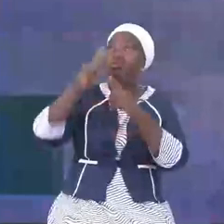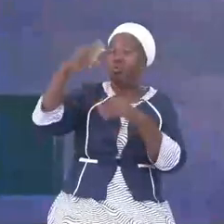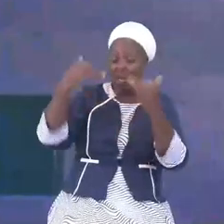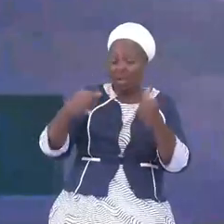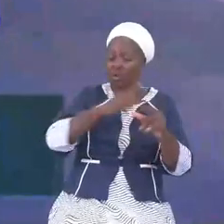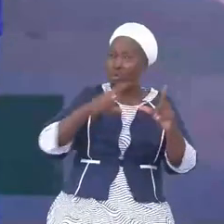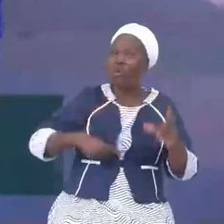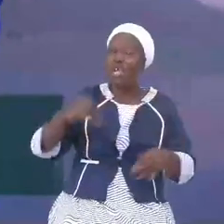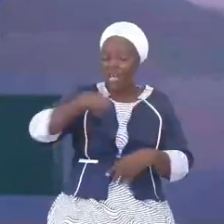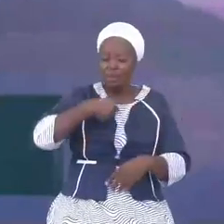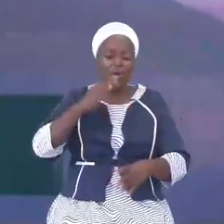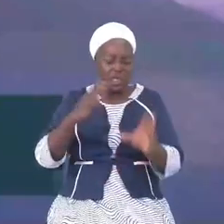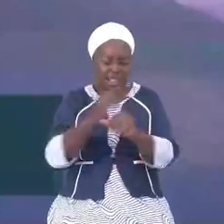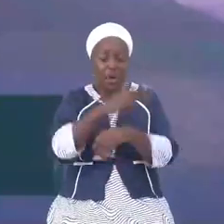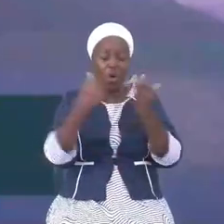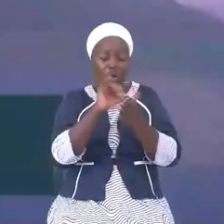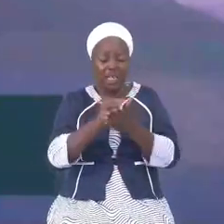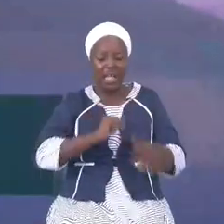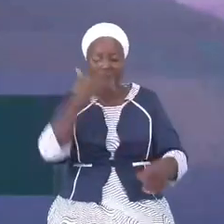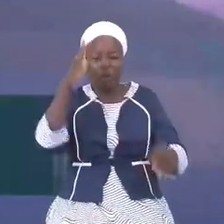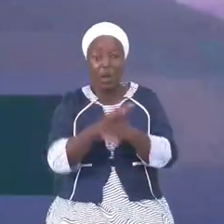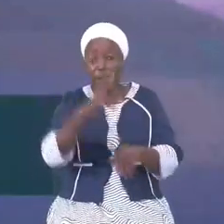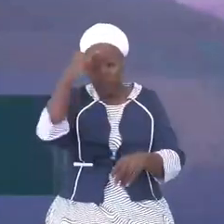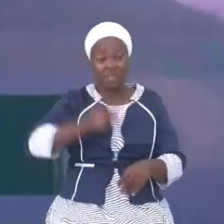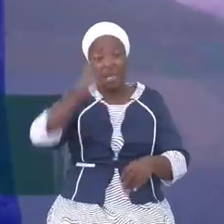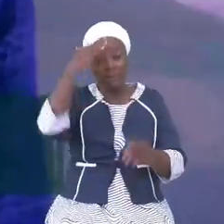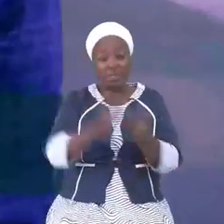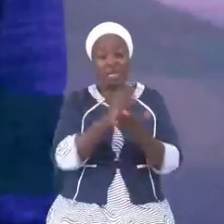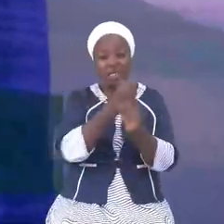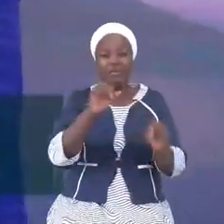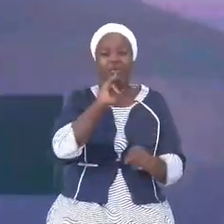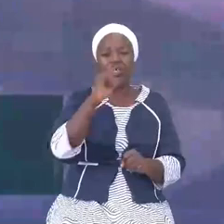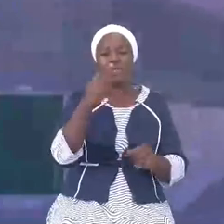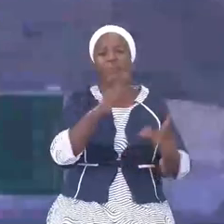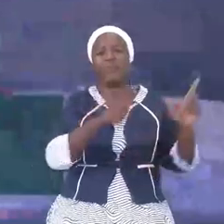J'accomplirai les vœux que j'ai faits. Après tout, je sais que le salut vient de l'Éternel.